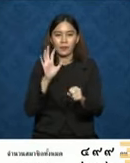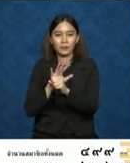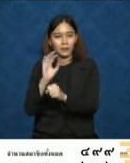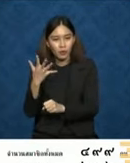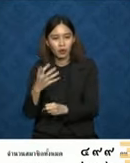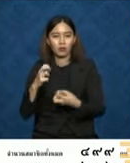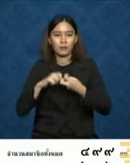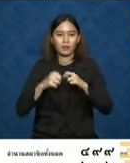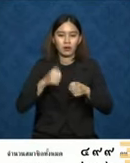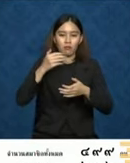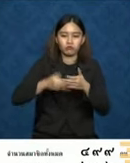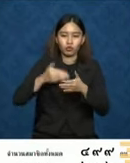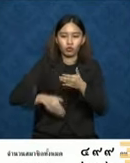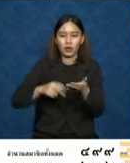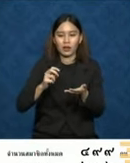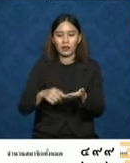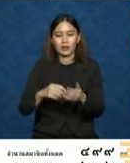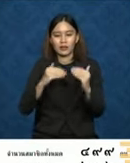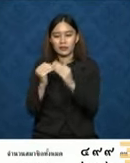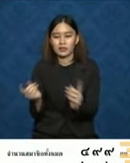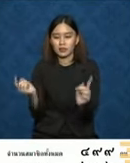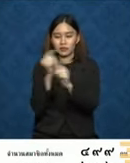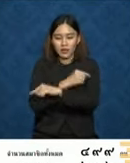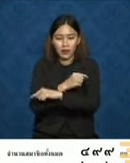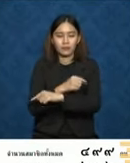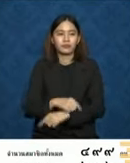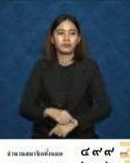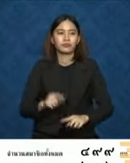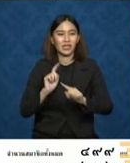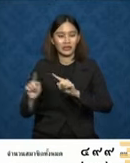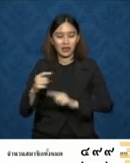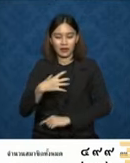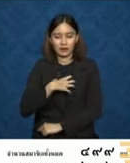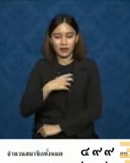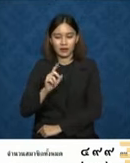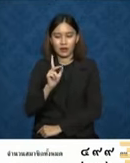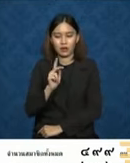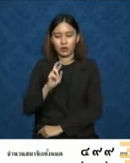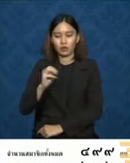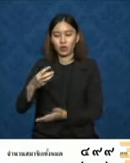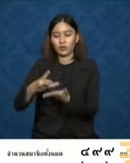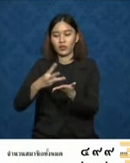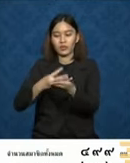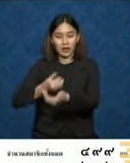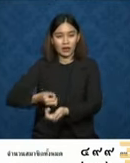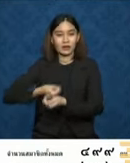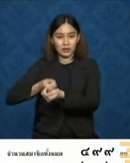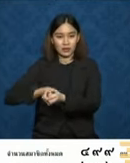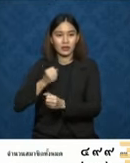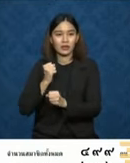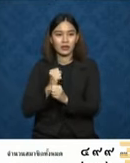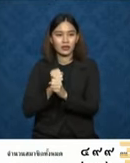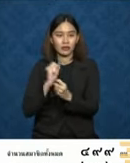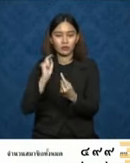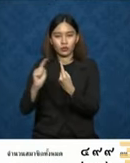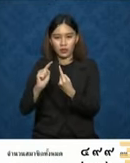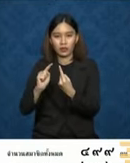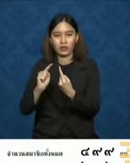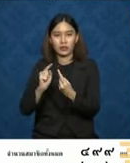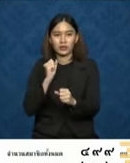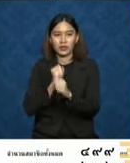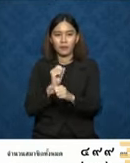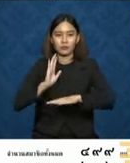พอมีปัญหาเรื่องของการสวมสิทธิ์นะครับทั้ง doaนะครับก็อยากให้กรมวิชาการเกษตรเนี่ยได้ดำเนินการในการที่ดำเนิน